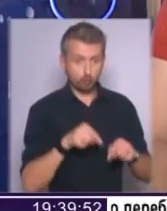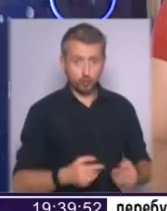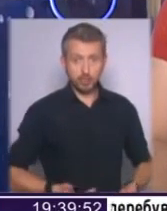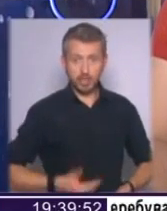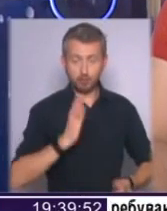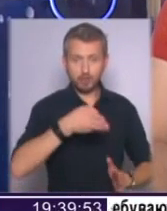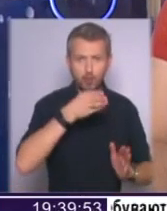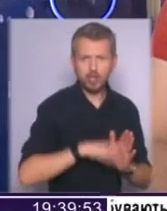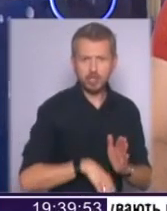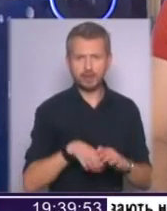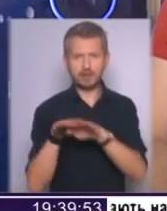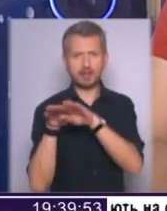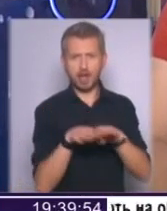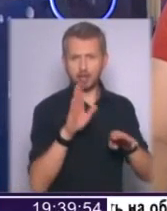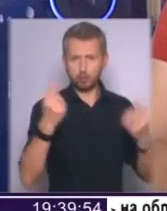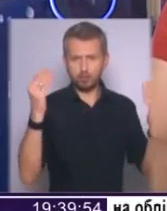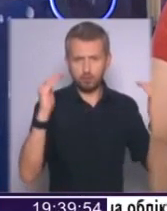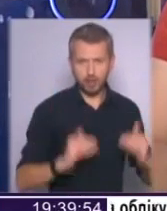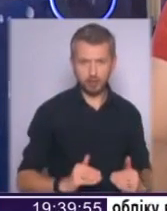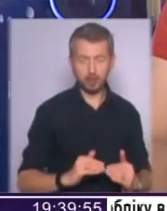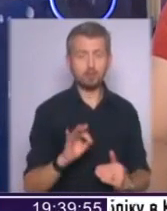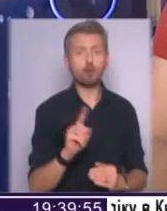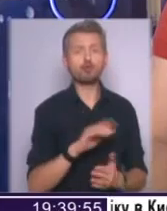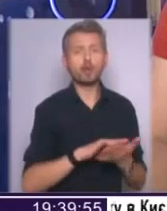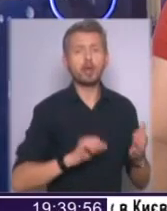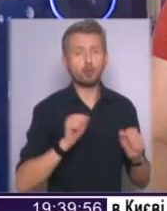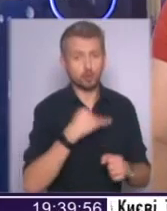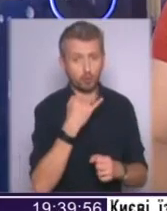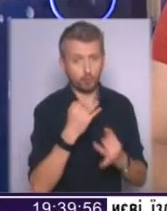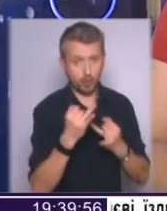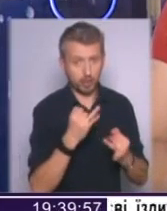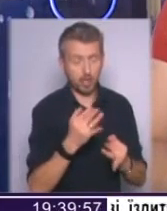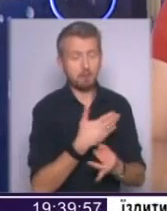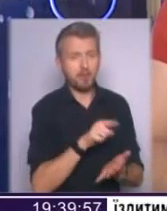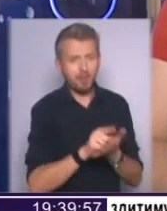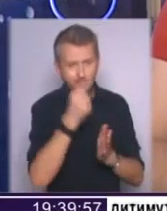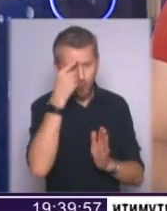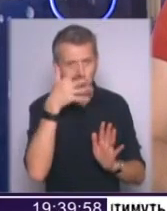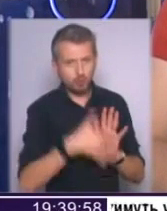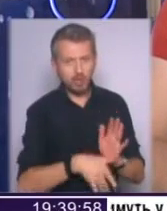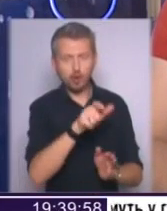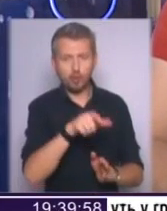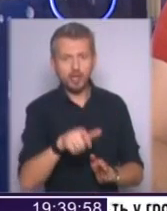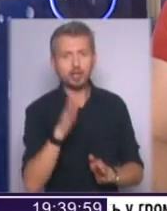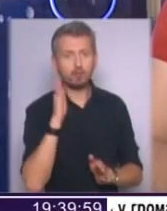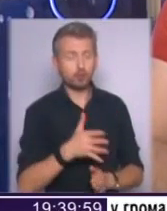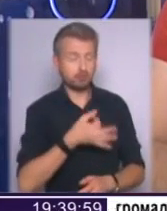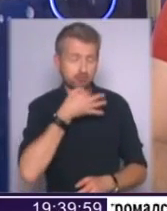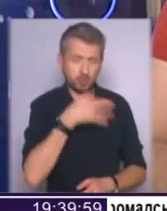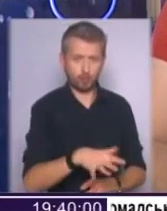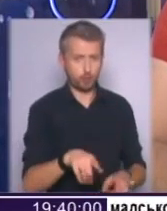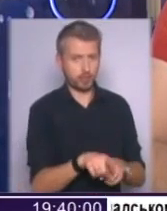погіршуватись і стандарти будуть падати, то про що далі можна говорити? Тобто, ну, ми маємо це розуміти, що громадяни будуть просто незадоволені таким